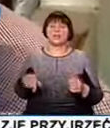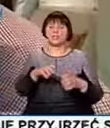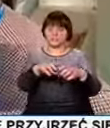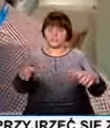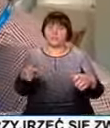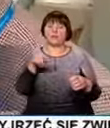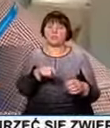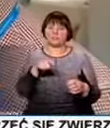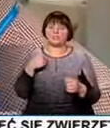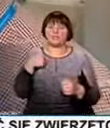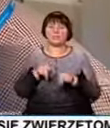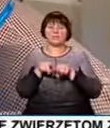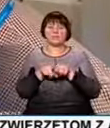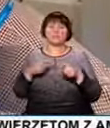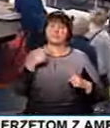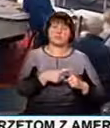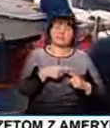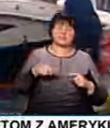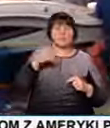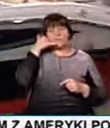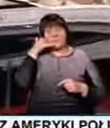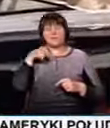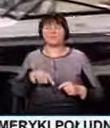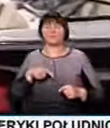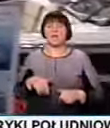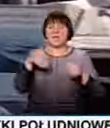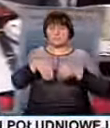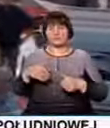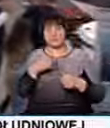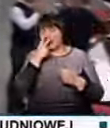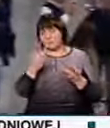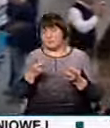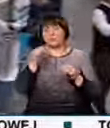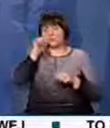I dodatkowo możemy też sterować smartfonem. Targi Boat Show można odwiedzić jeszcze jutro.